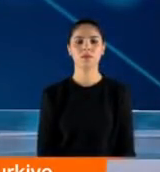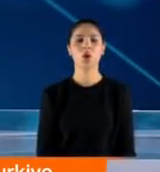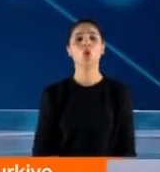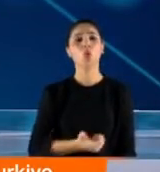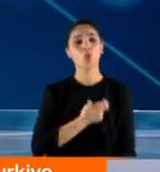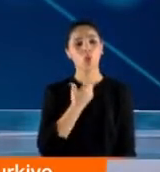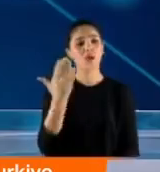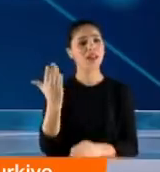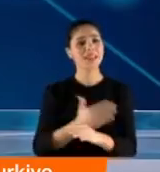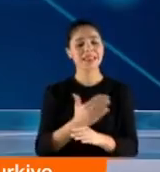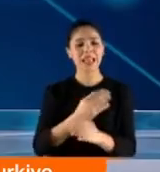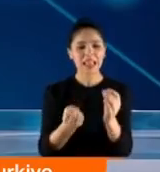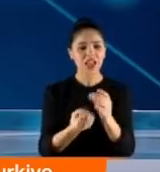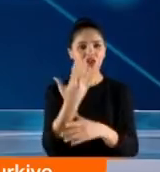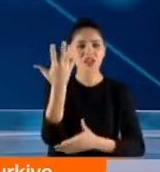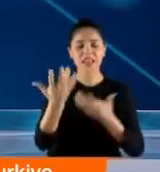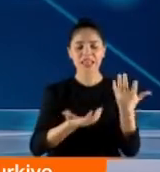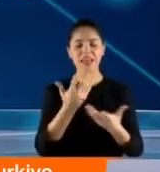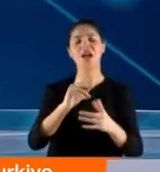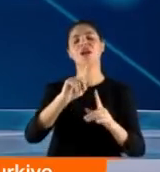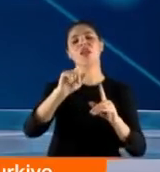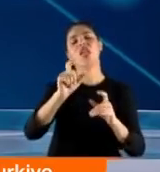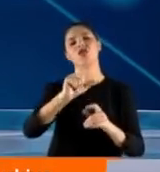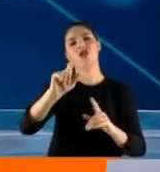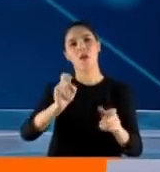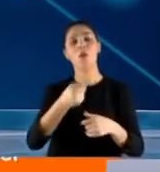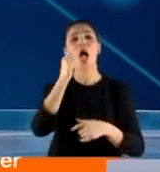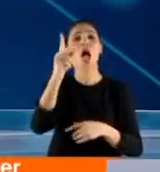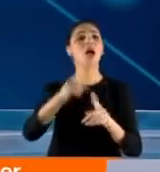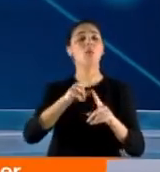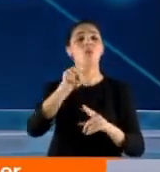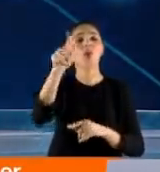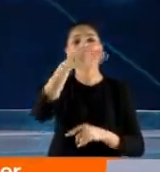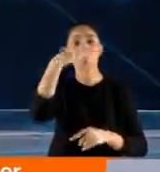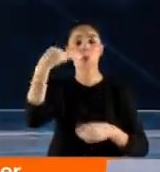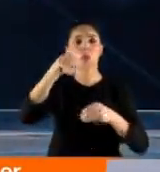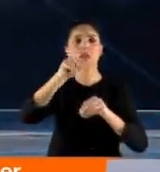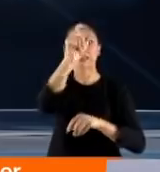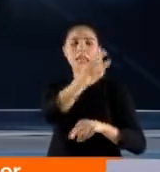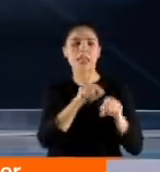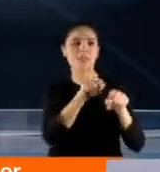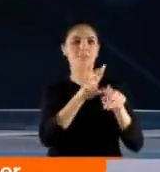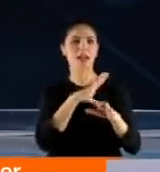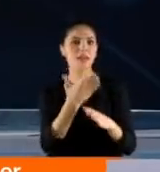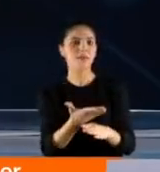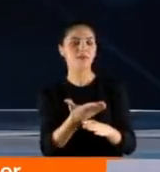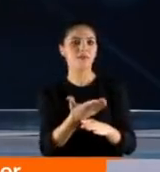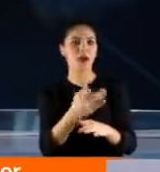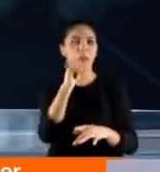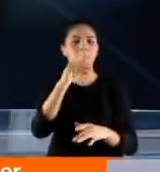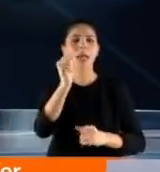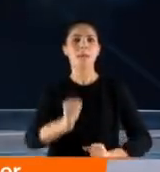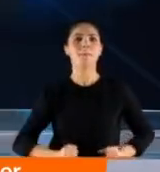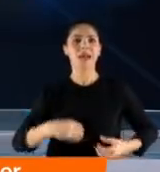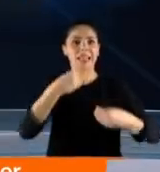Umarız neden çıktığı yangında kısa sürede bulunur. Ankara polisiyle devam edeceğiz. Bir uyuşturucu satıcısının peşindeydi çünkü Ankara polisi. Bir